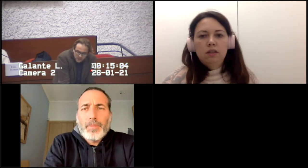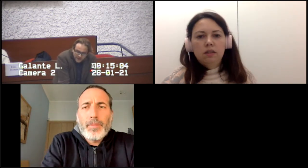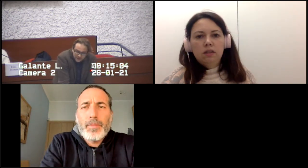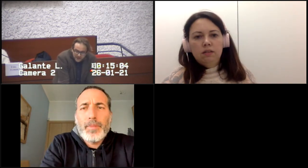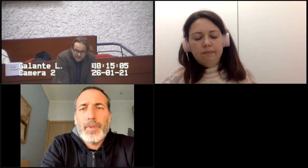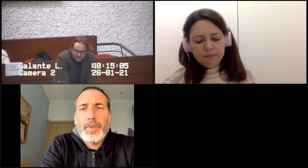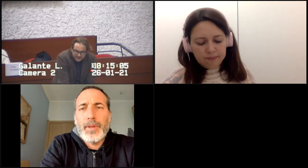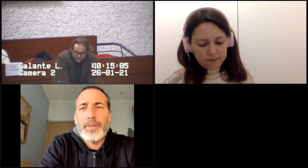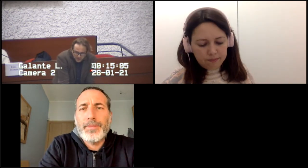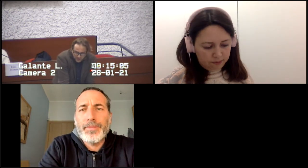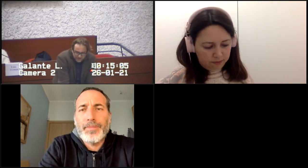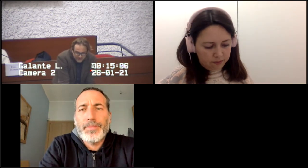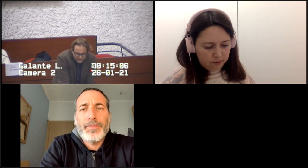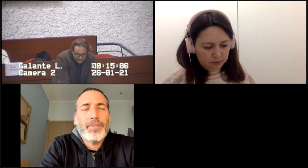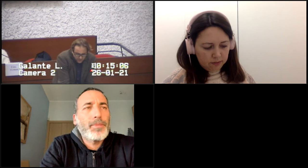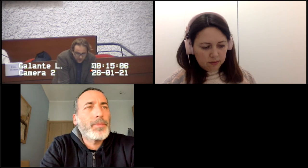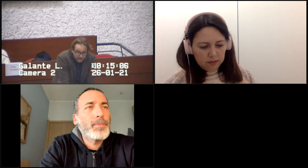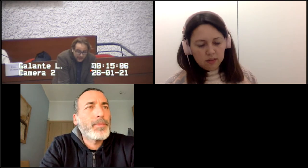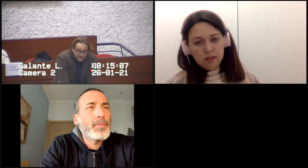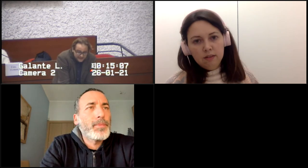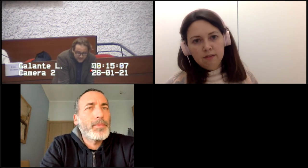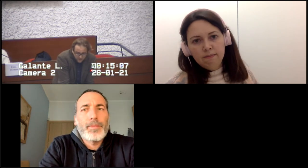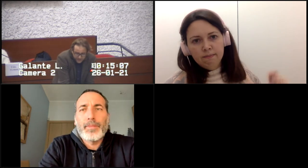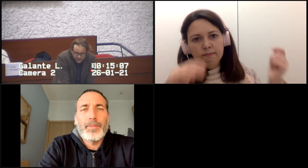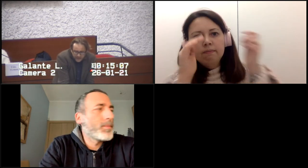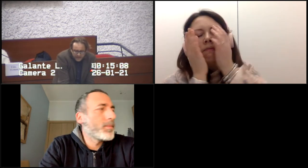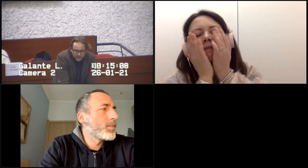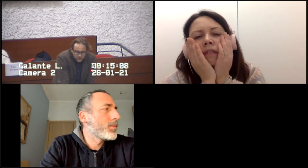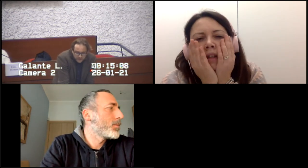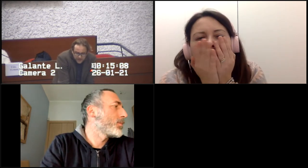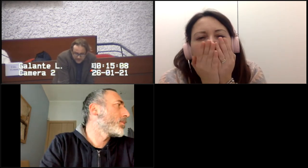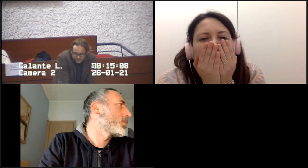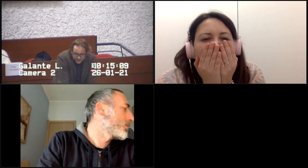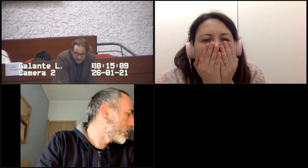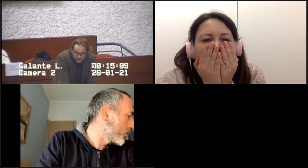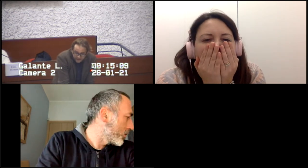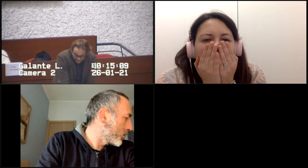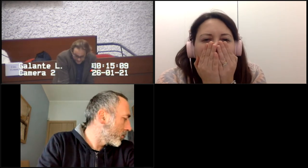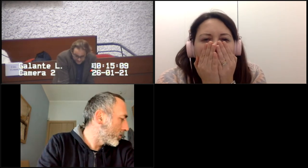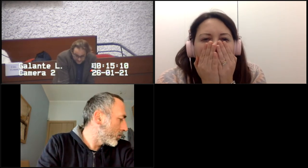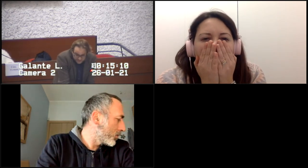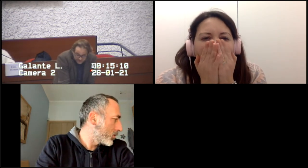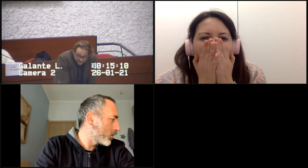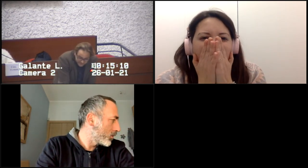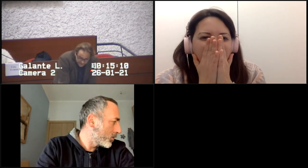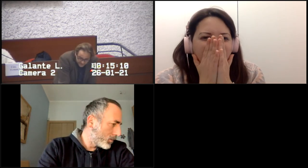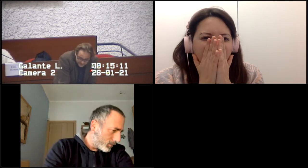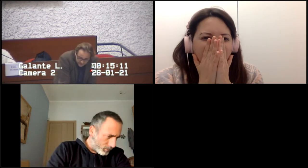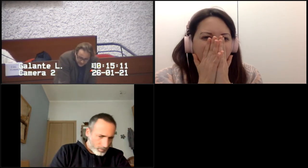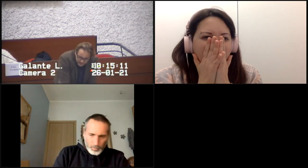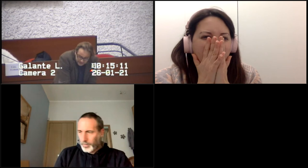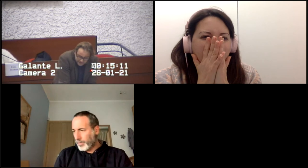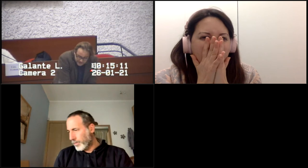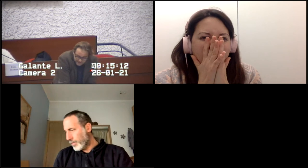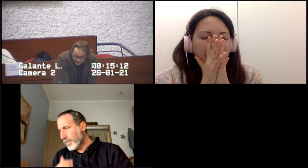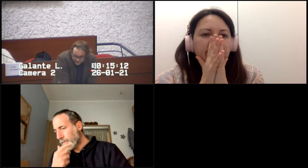particolare riguardo all'alimentazione, al vestiario, all'abitazione e alle cure mediche e ai servizi